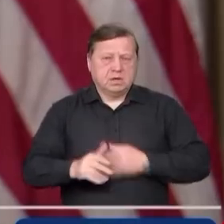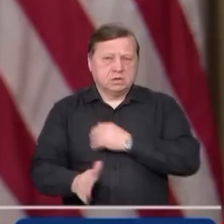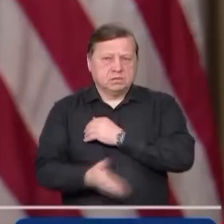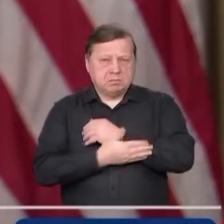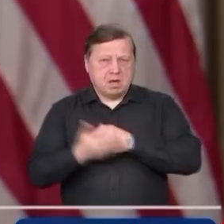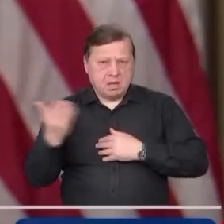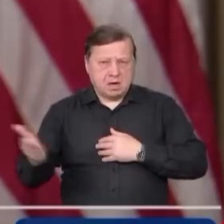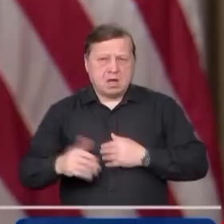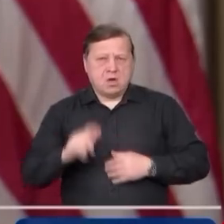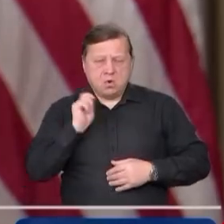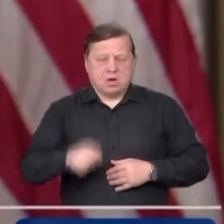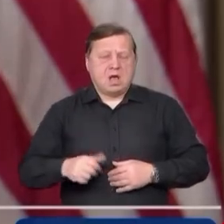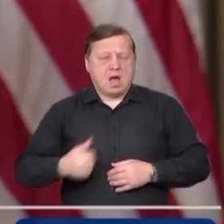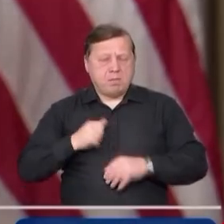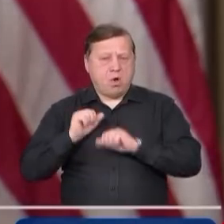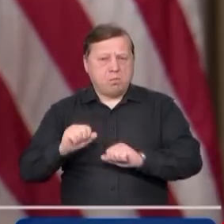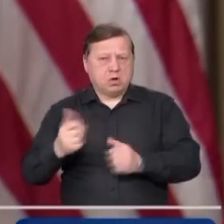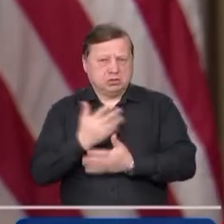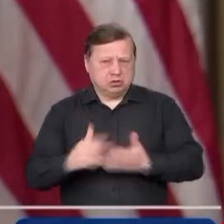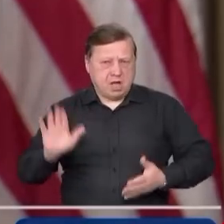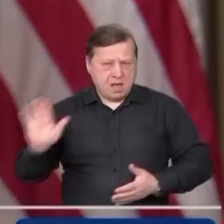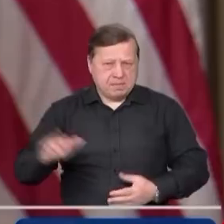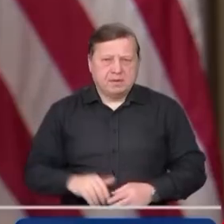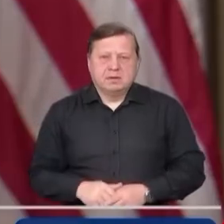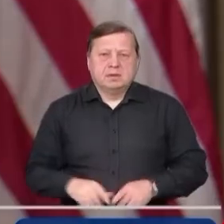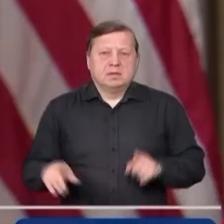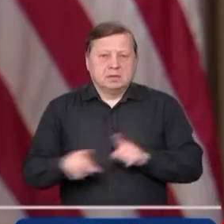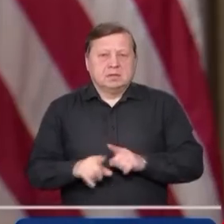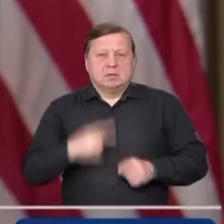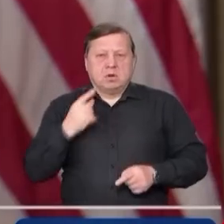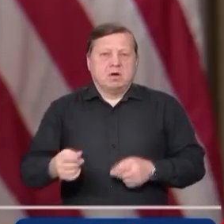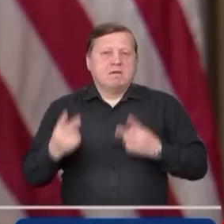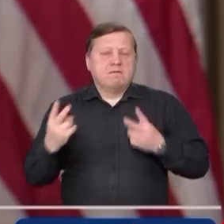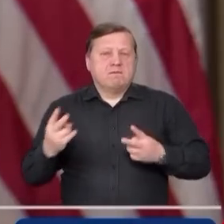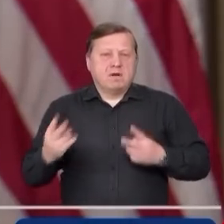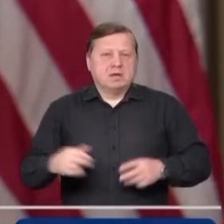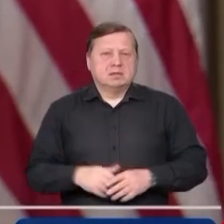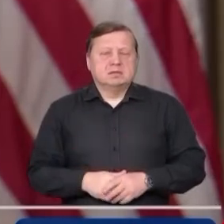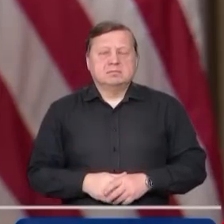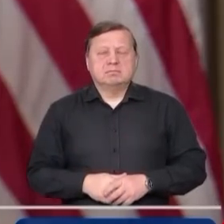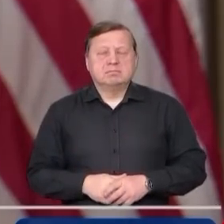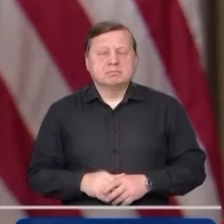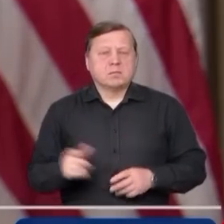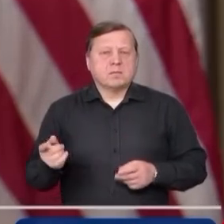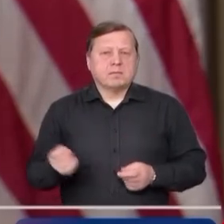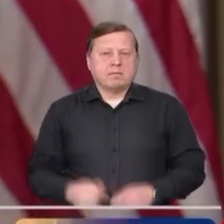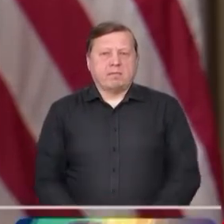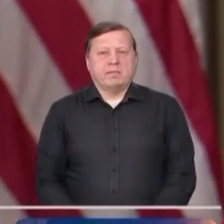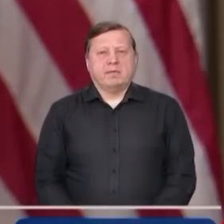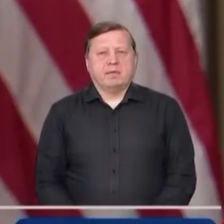w obronie swojego terytorium i stanowią one również jednoznaczną demonstrację